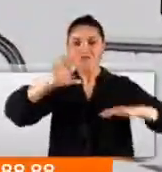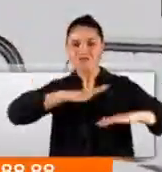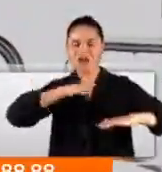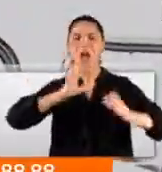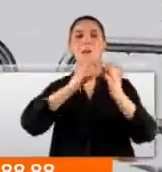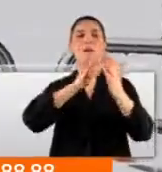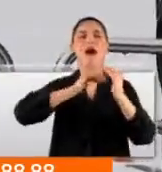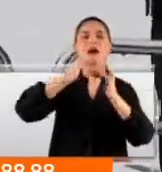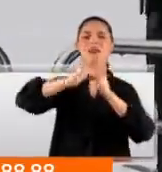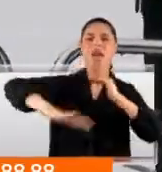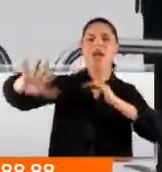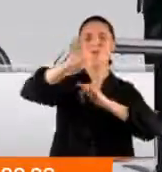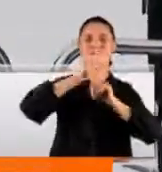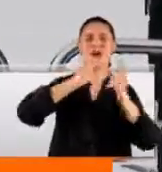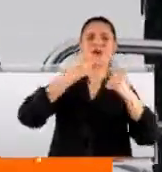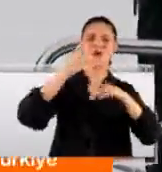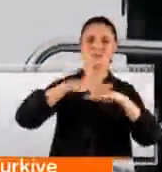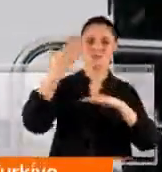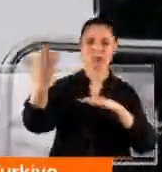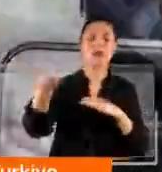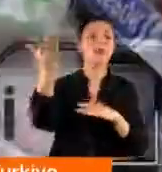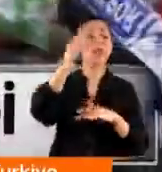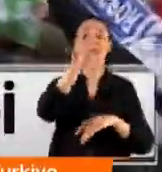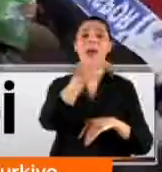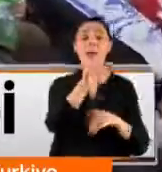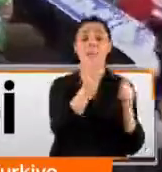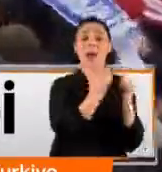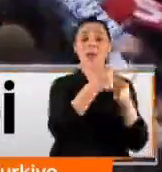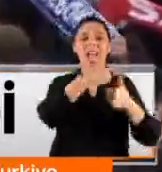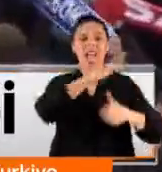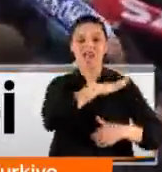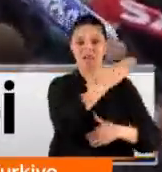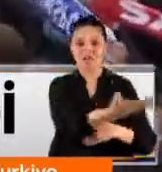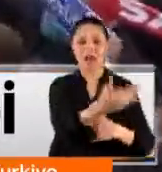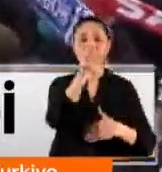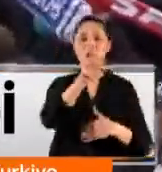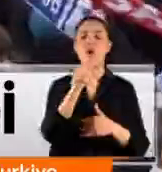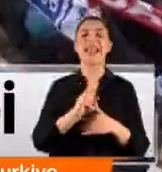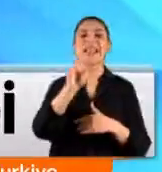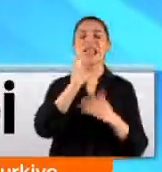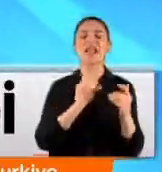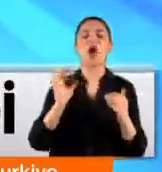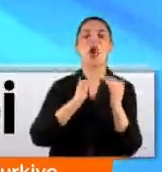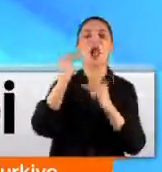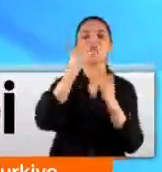partililere. Yanında eşi Emine Erdoğan da vardı. AK Parti 7. olağan kongresi bu görüntülerle